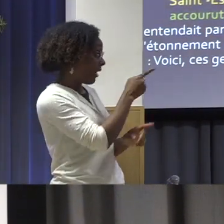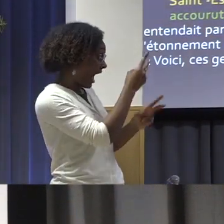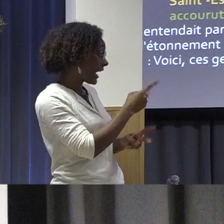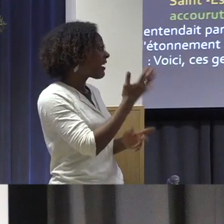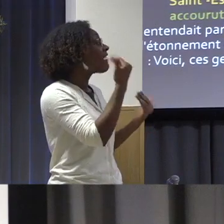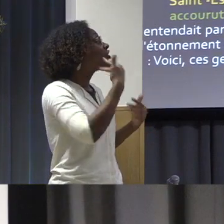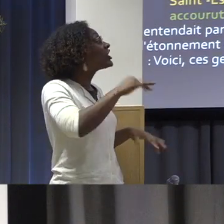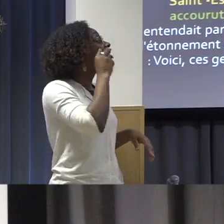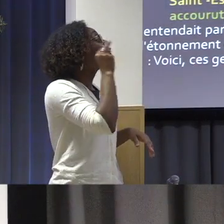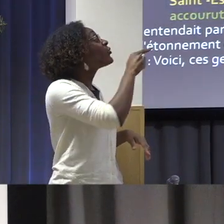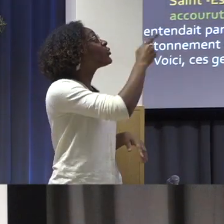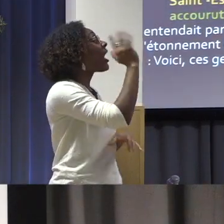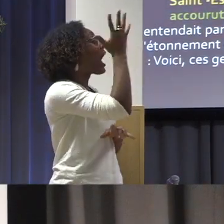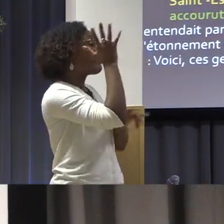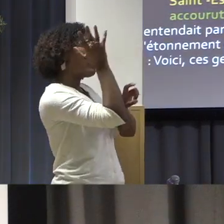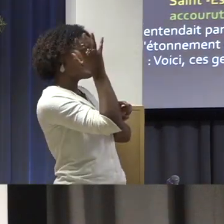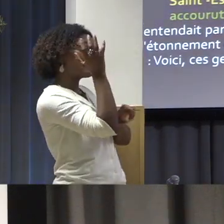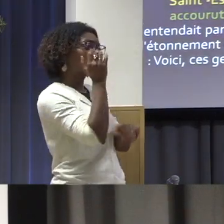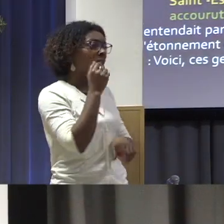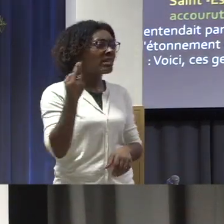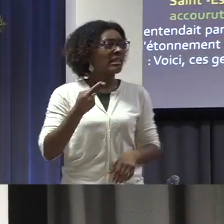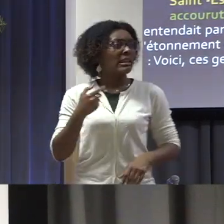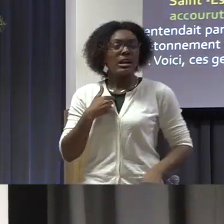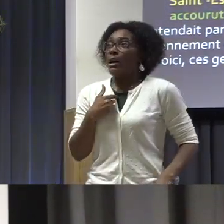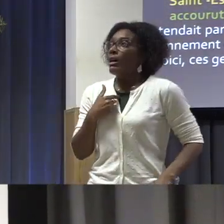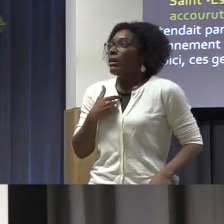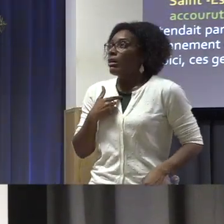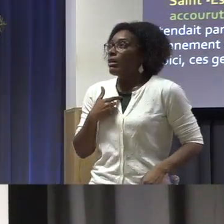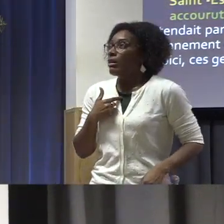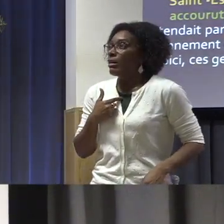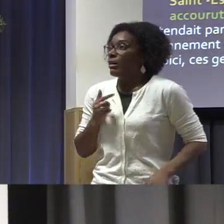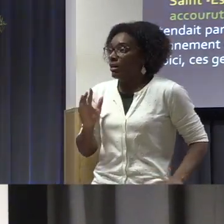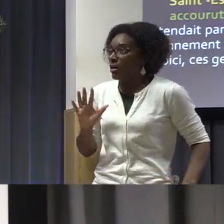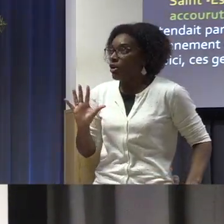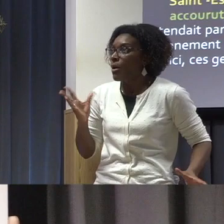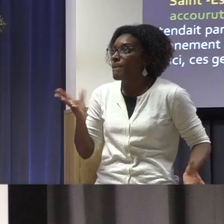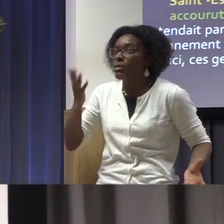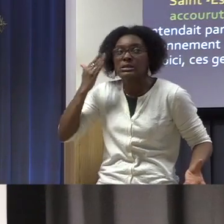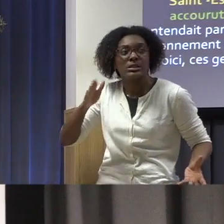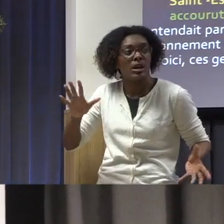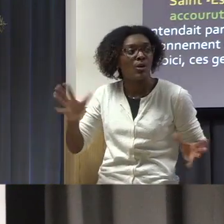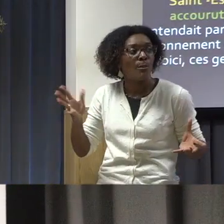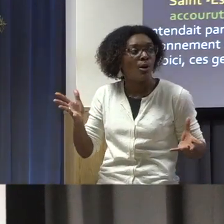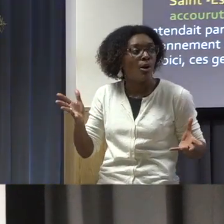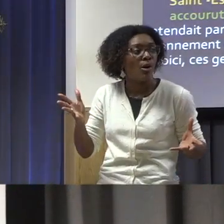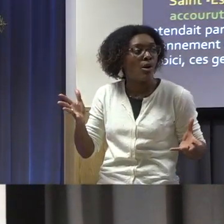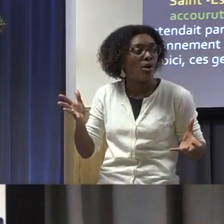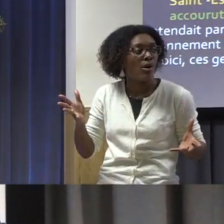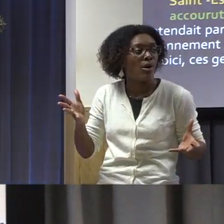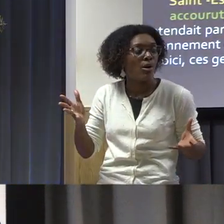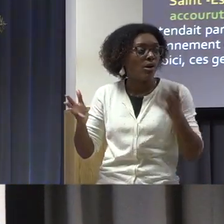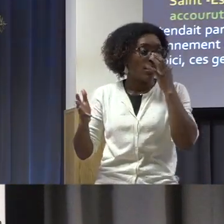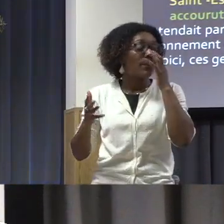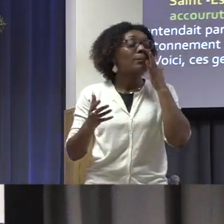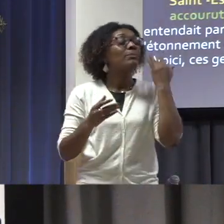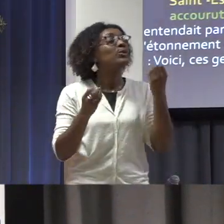que parfois nous pensons qu'avec l'argumentation la démonstration là qu on veut qu'on veut convaincre